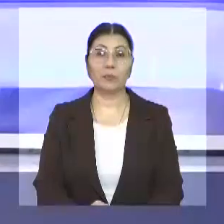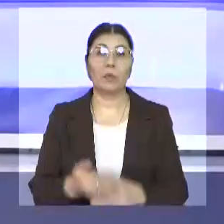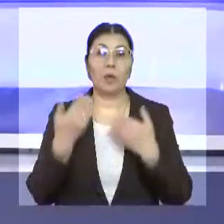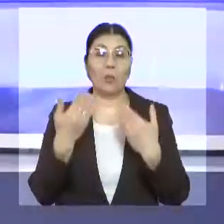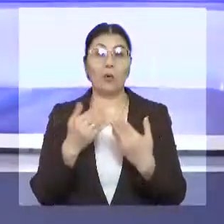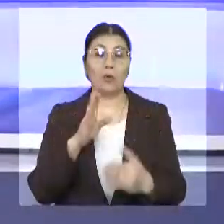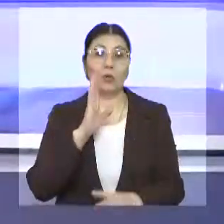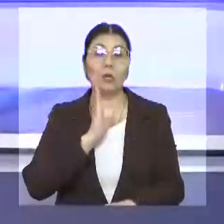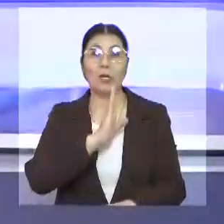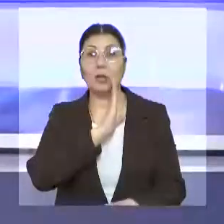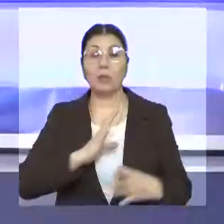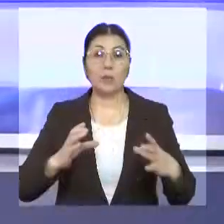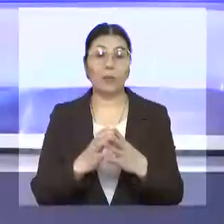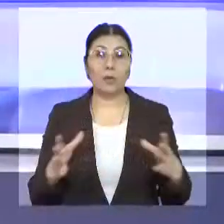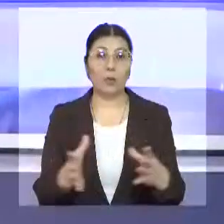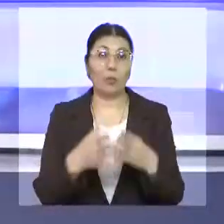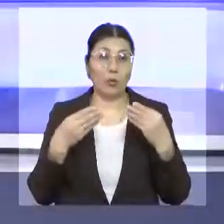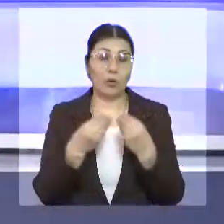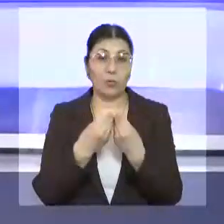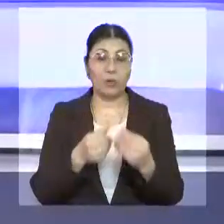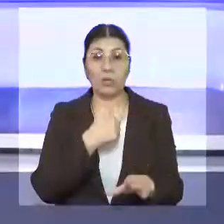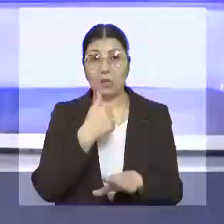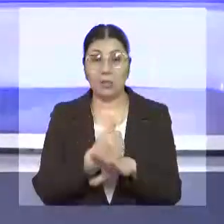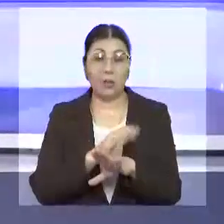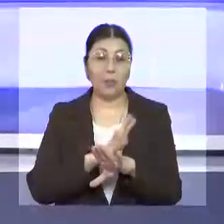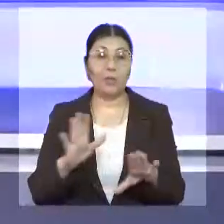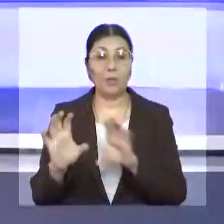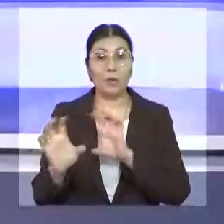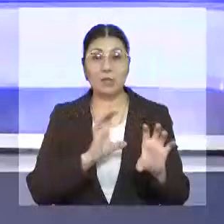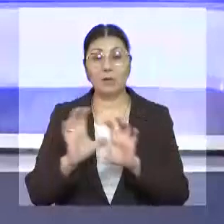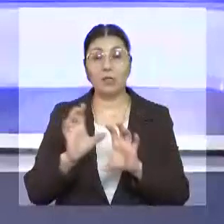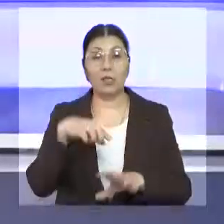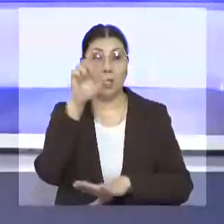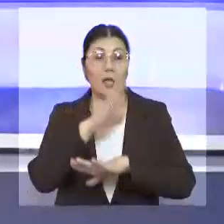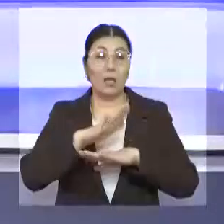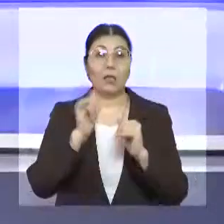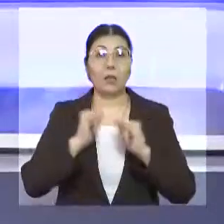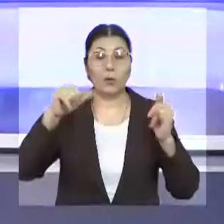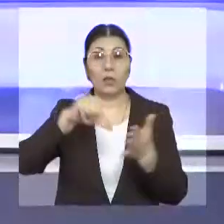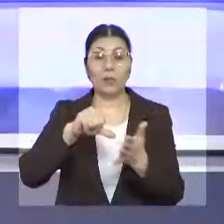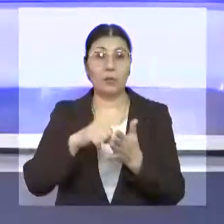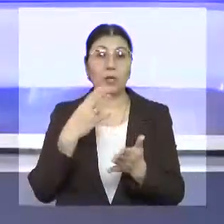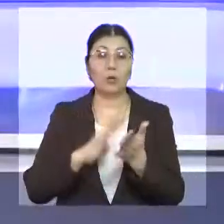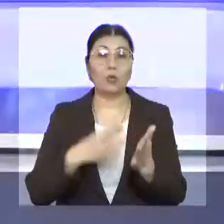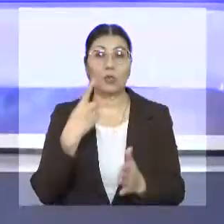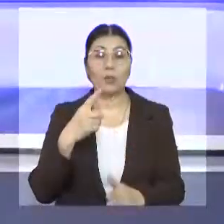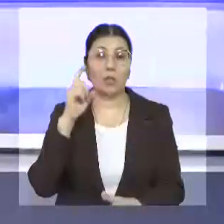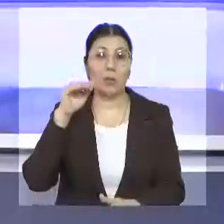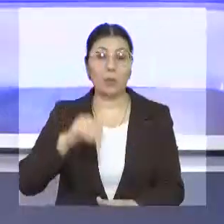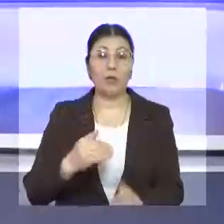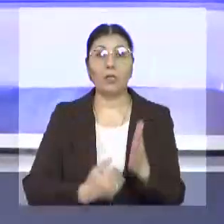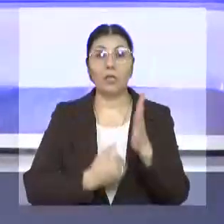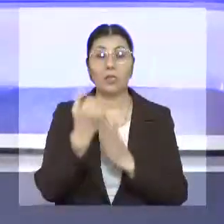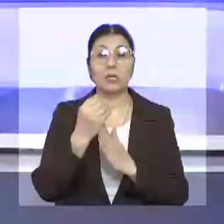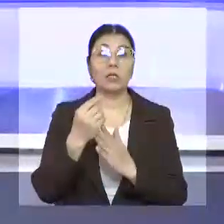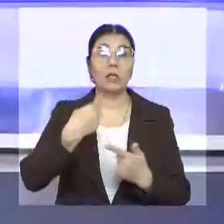Бүгінде әйелдер қауымы отбасының ұйтқысы болып қана қоймай, ел дамуына үлес қосып жүр. Өңірде 91 мыңнан астам шағын және орта